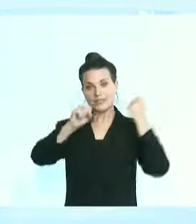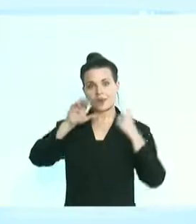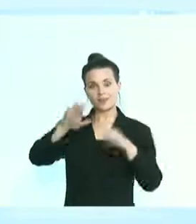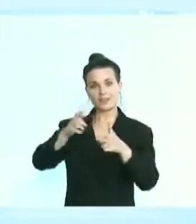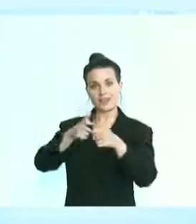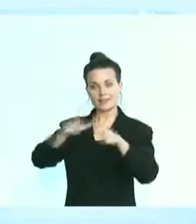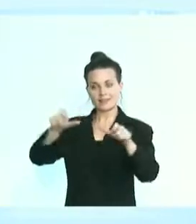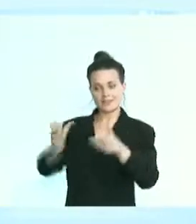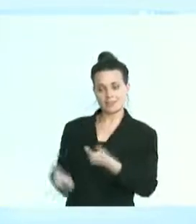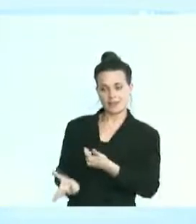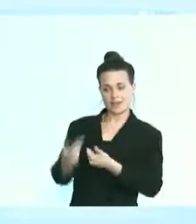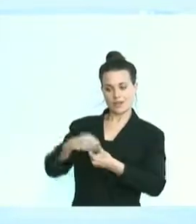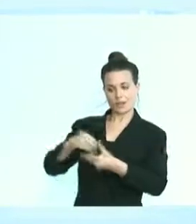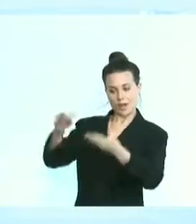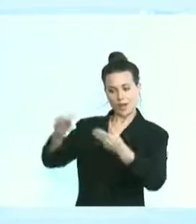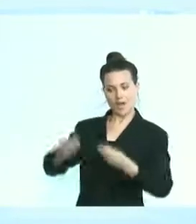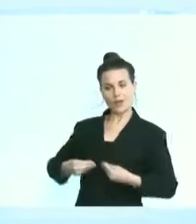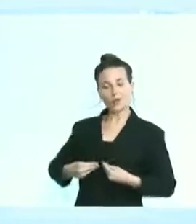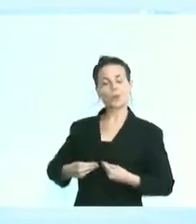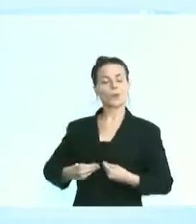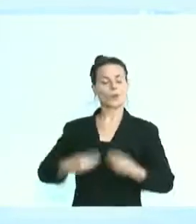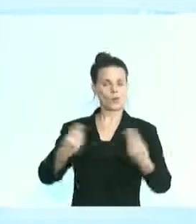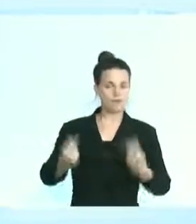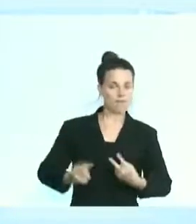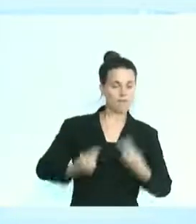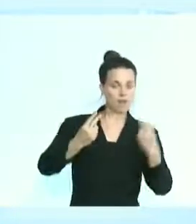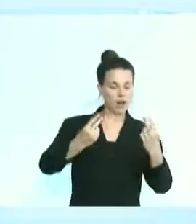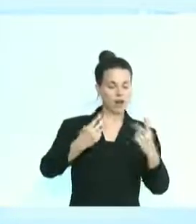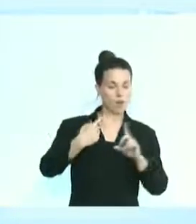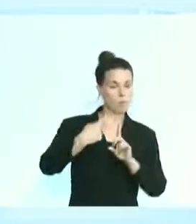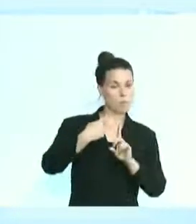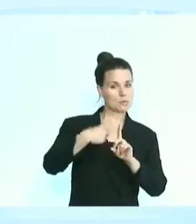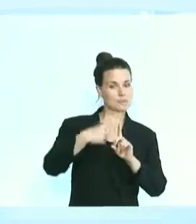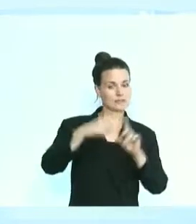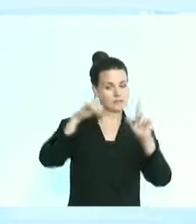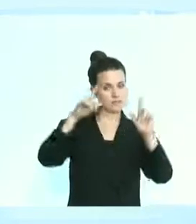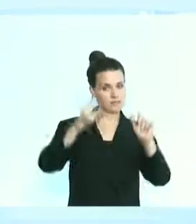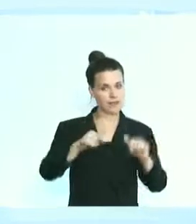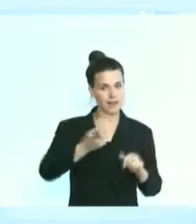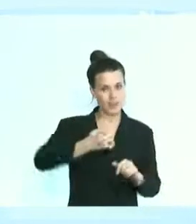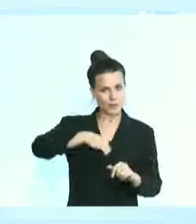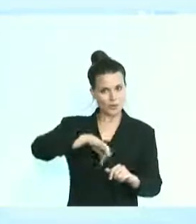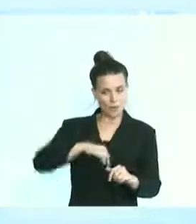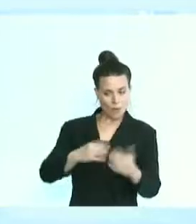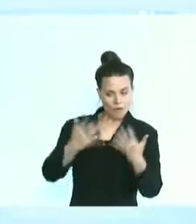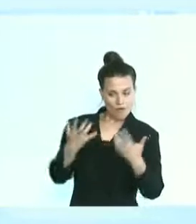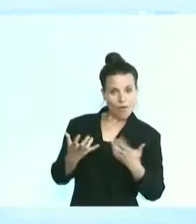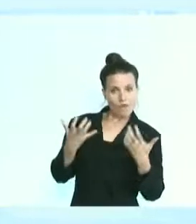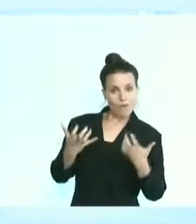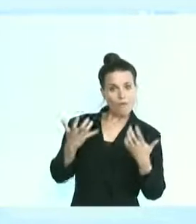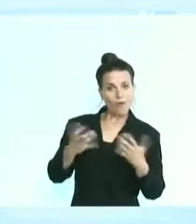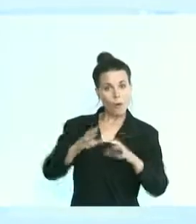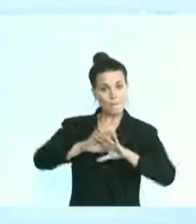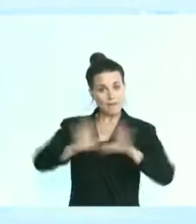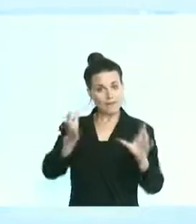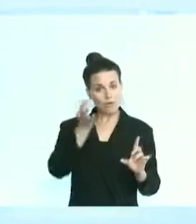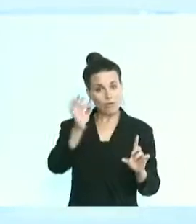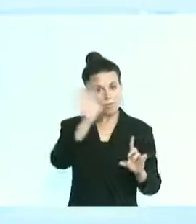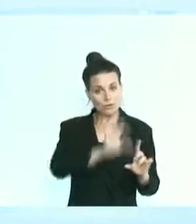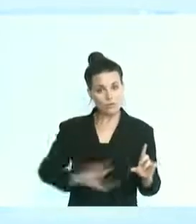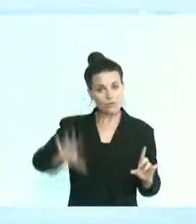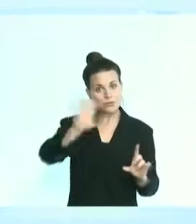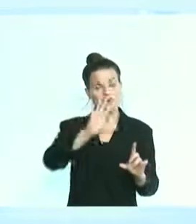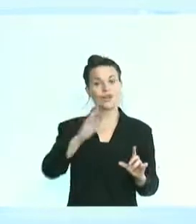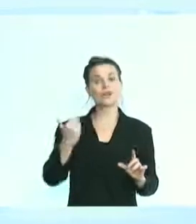très important d'avoir cette notion qui a une attente sur tout notre territoire. Tout à l'heure, Madame la Ministre, vous avez parlé de la